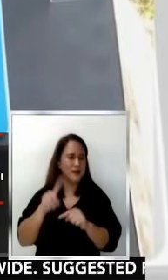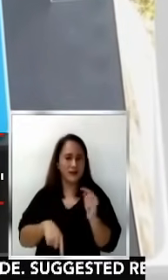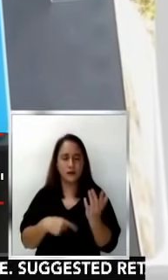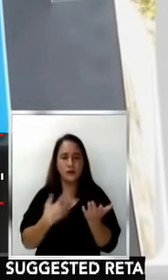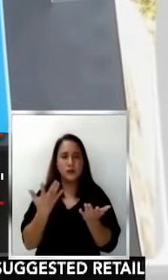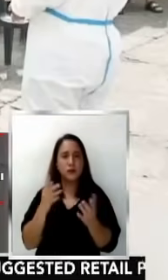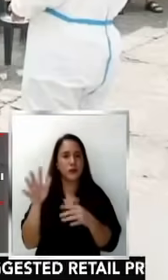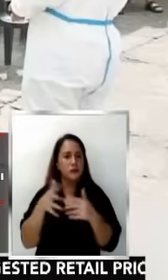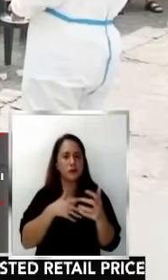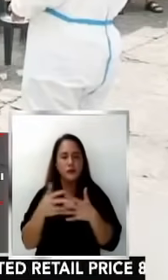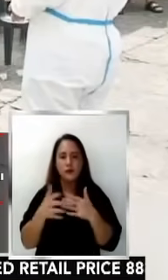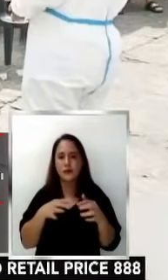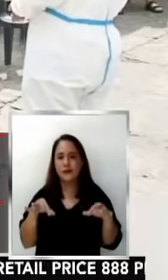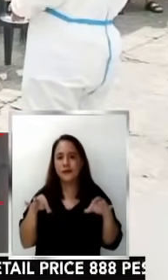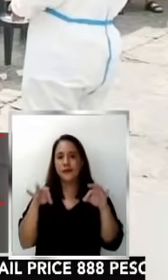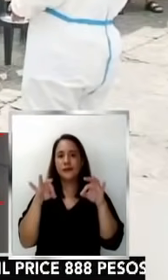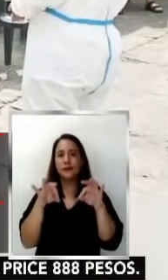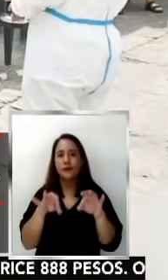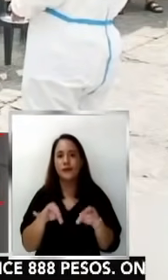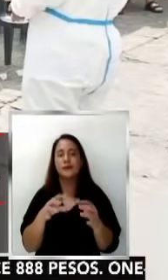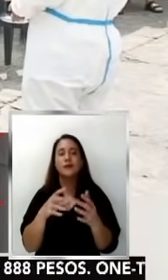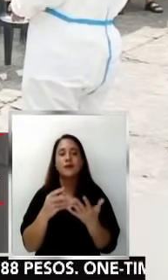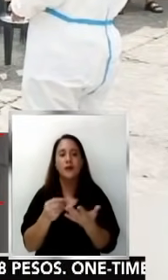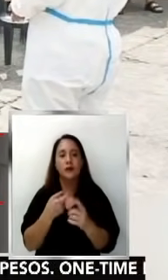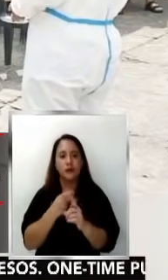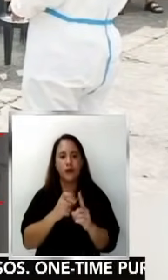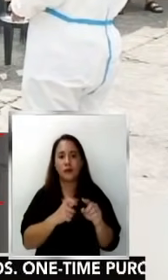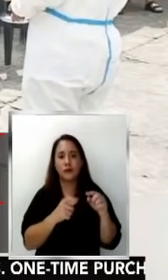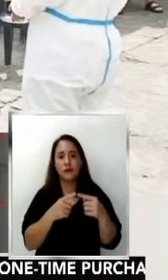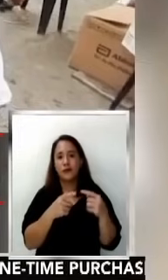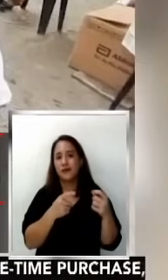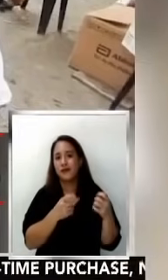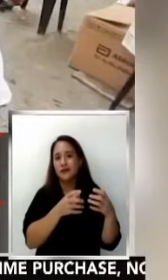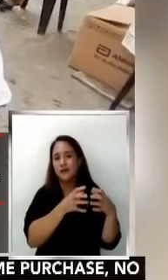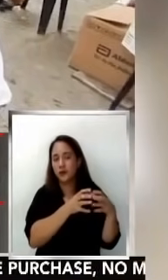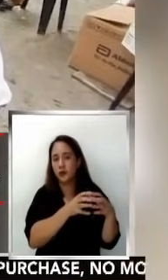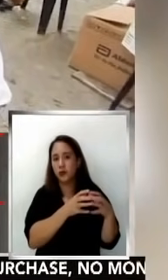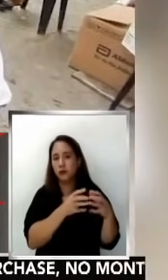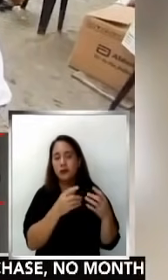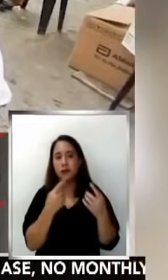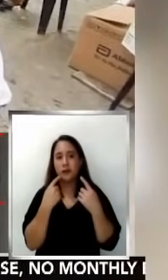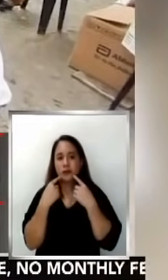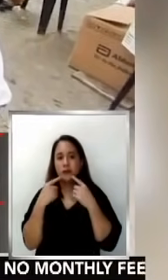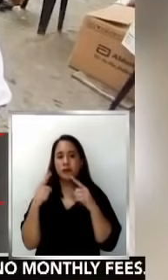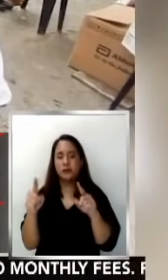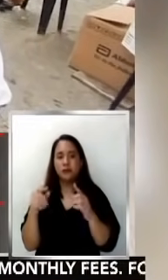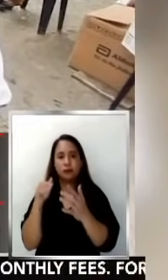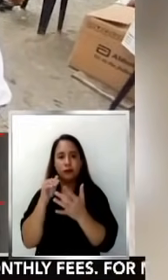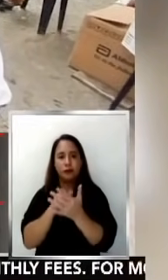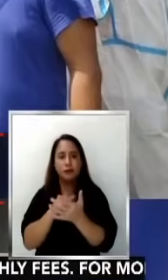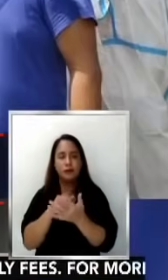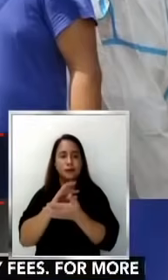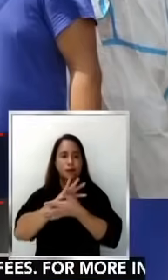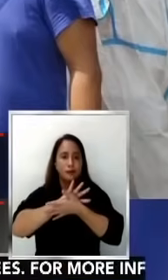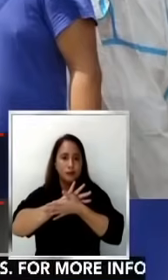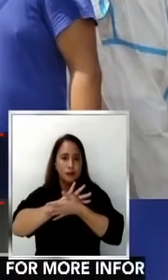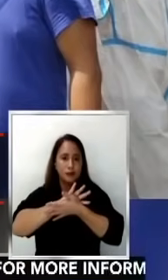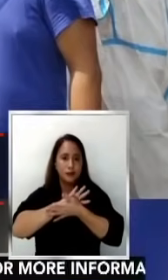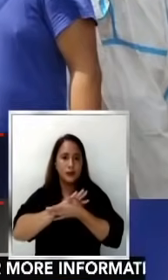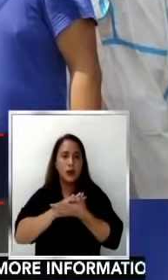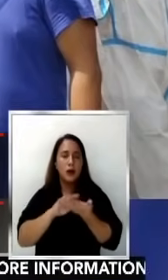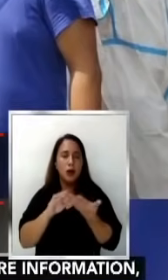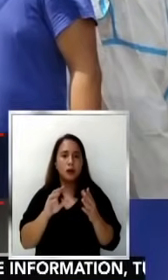at rekomendasyon mula sa oposisyon para raw mapagtagumpayan ang laban sa pandemya ay binibigyan